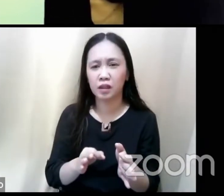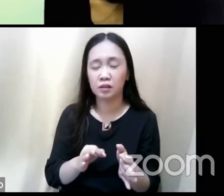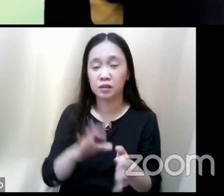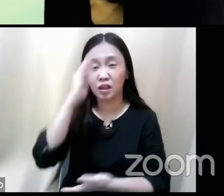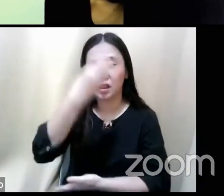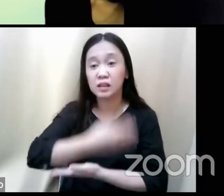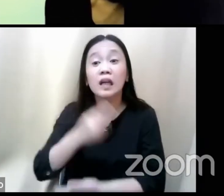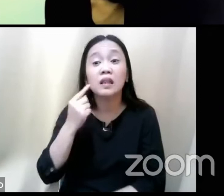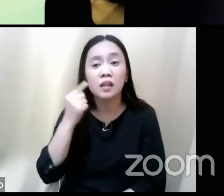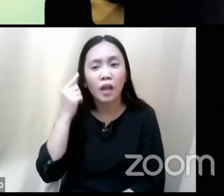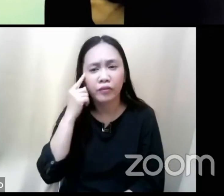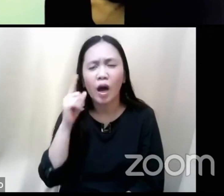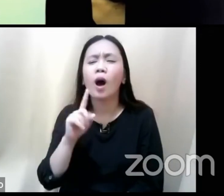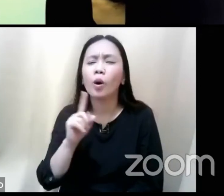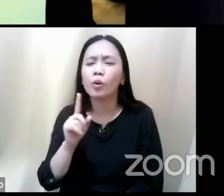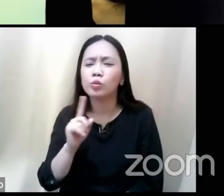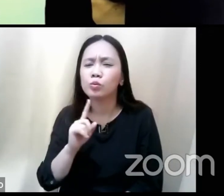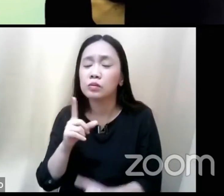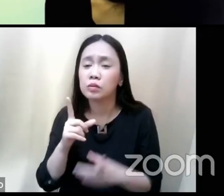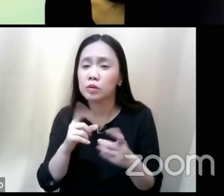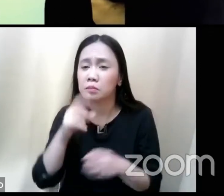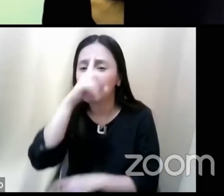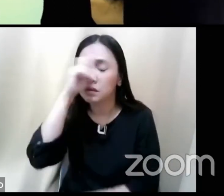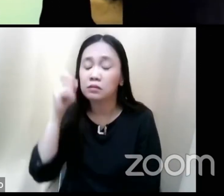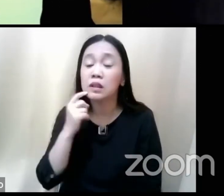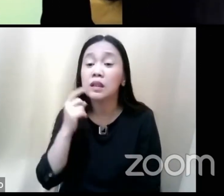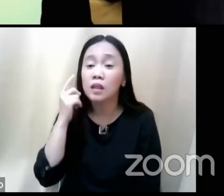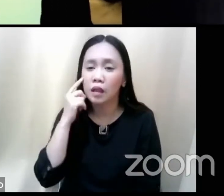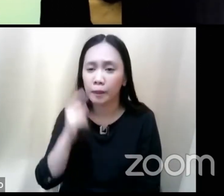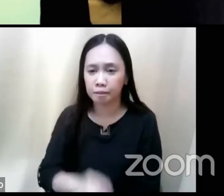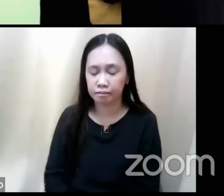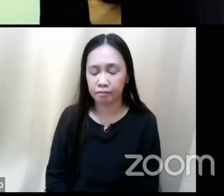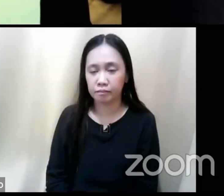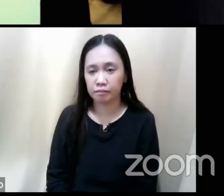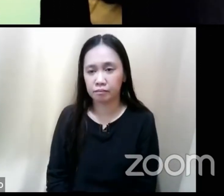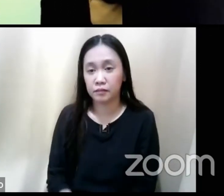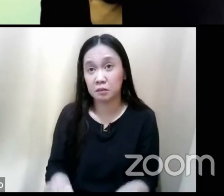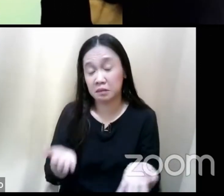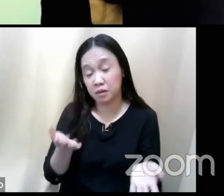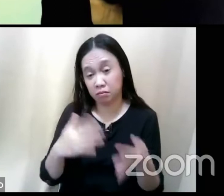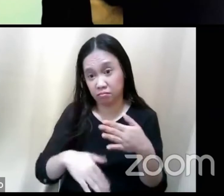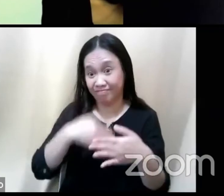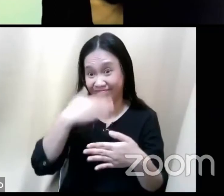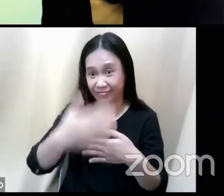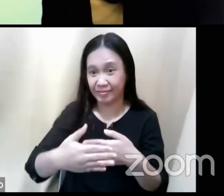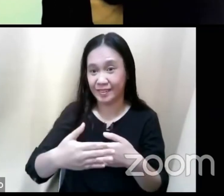na i-customize dahil ang anak niya deaf. Siguro Teacher Mark, na baka next time yan yung